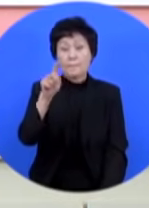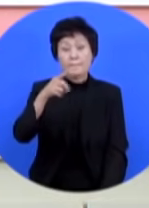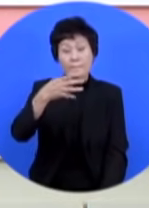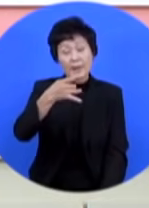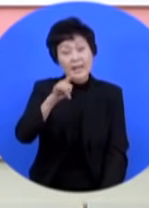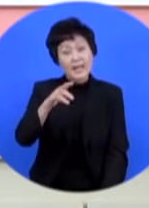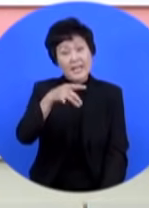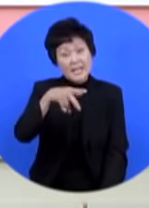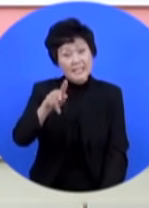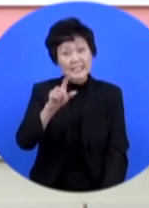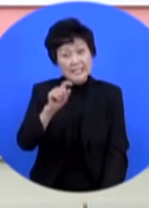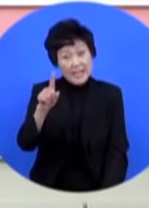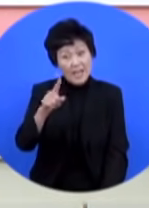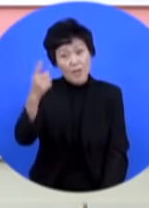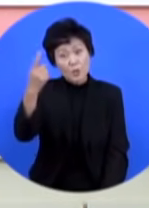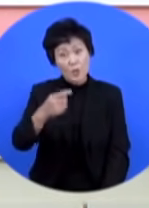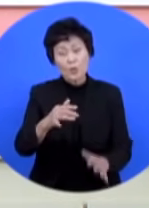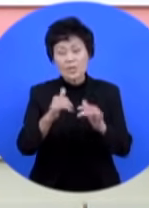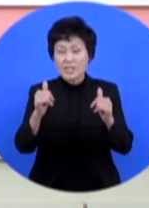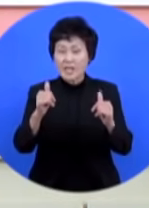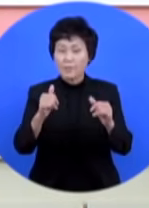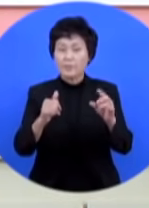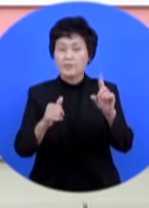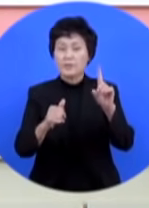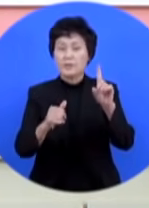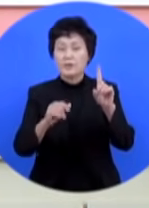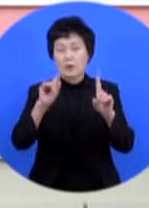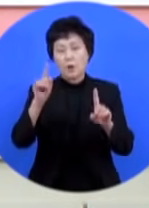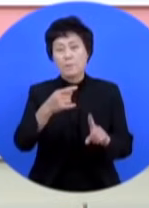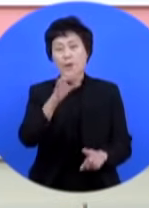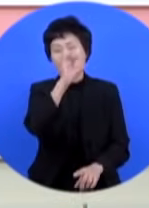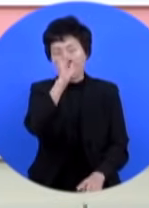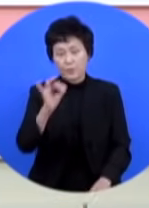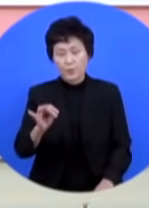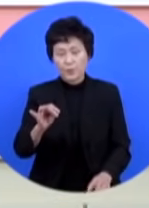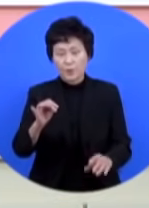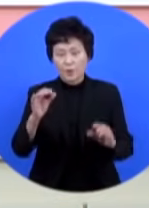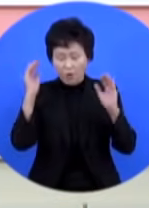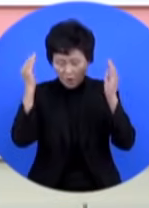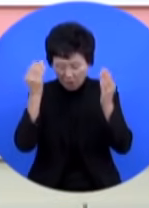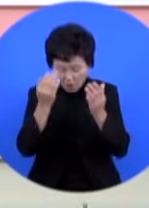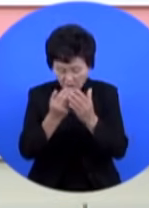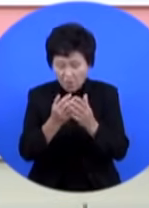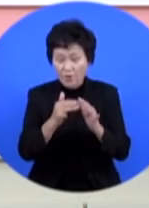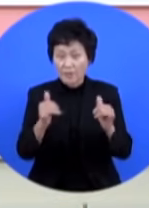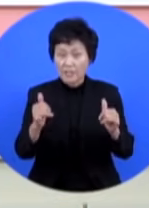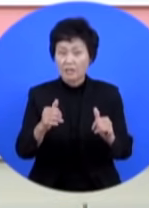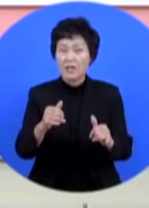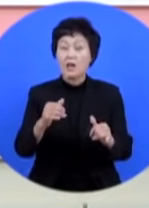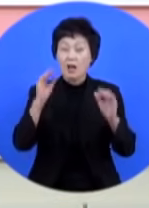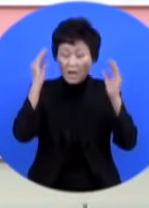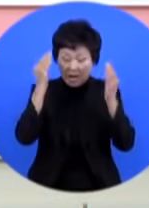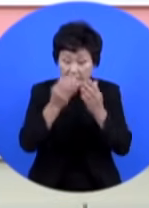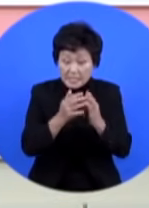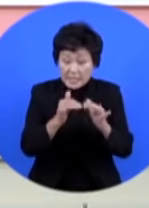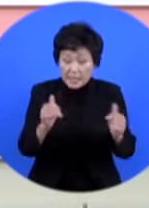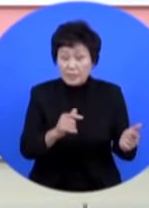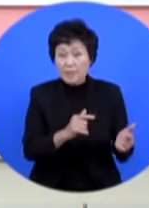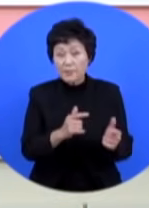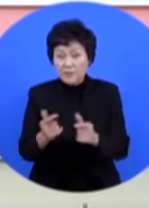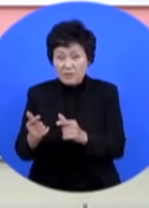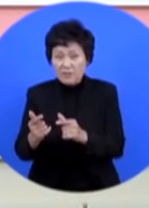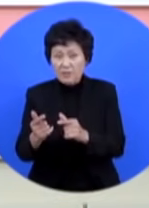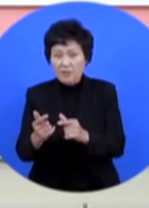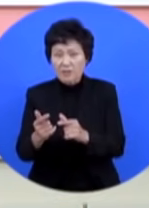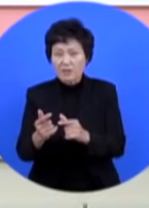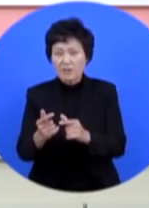100% 무슬림입니다. 이 네. 무슬림들이 이제 정글 원주민들에게까지 이슬람을 이렇게 확산하기